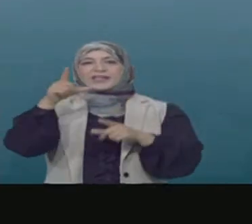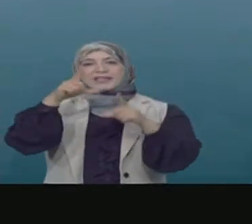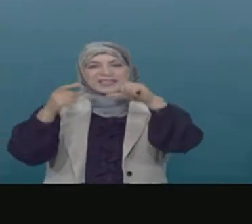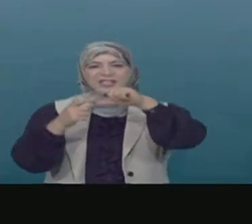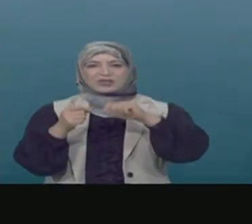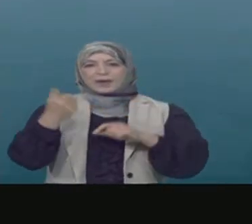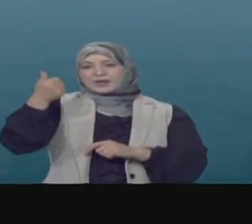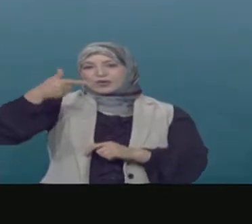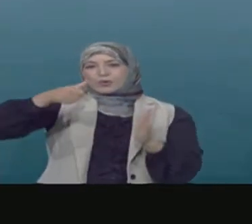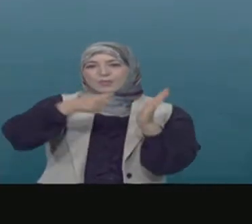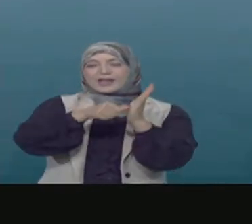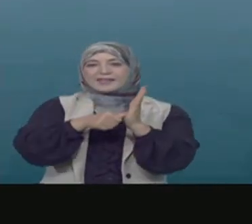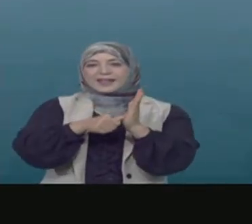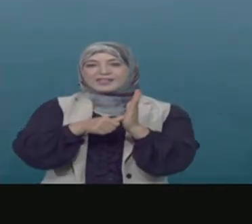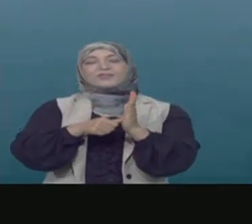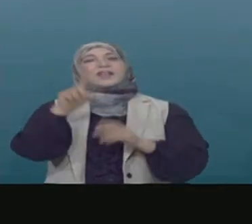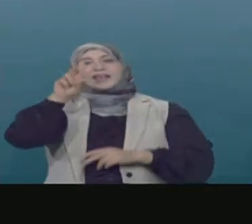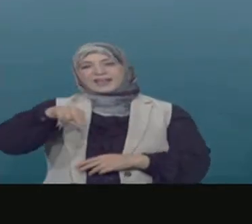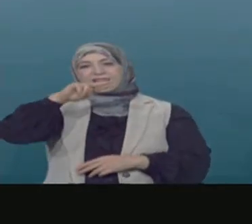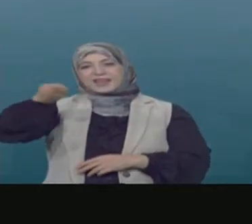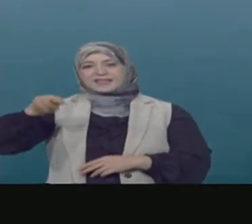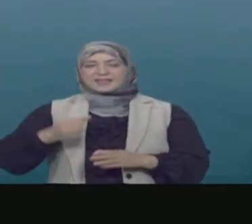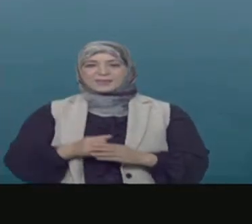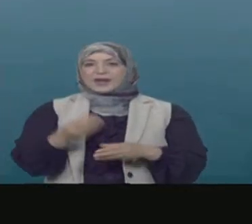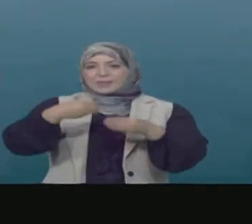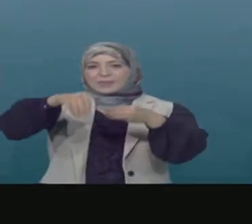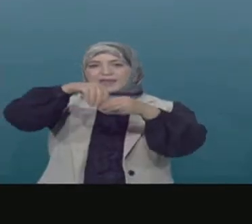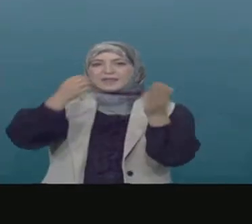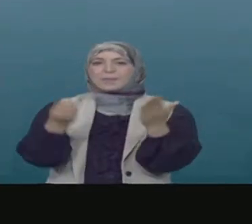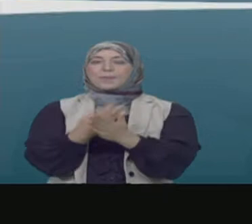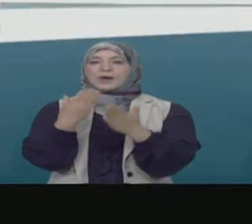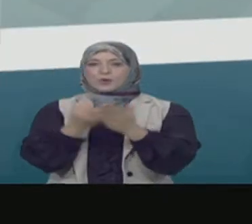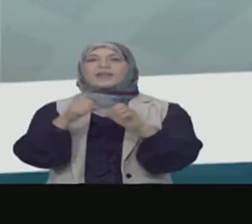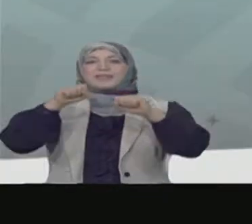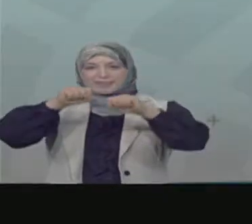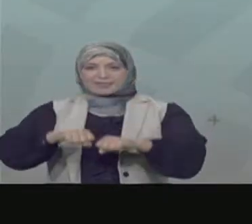نجمه 195 نجمه رقم بطاقه تعريف الوطنيه